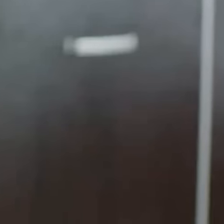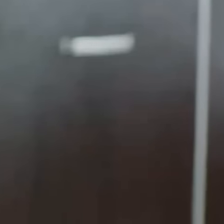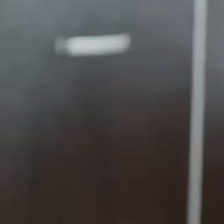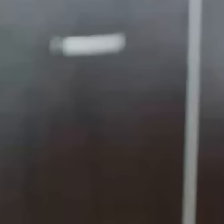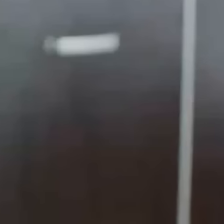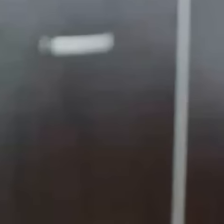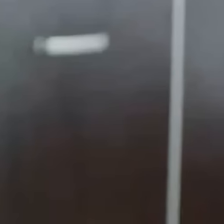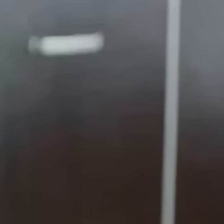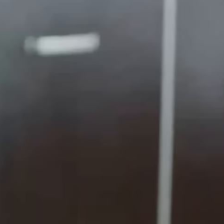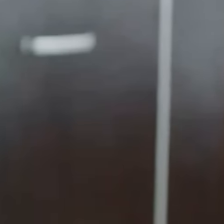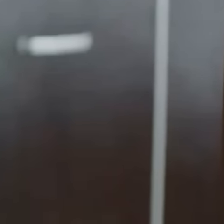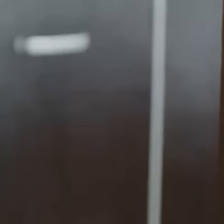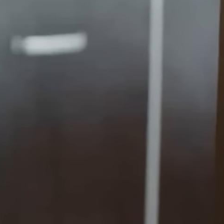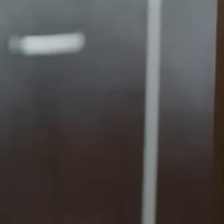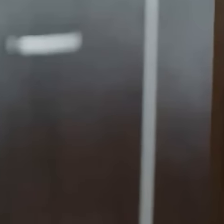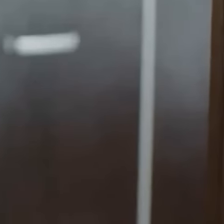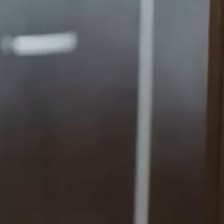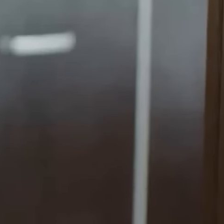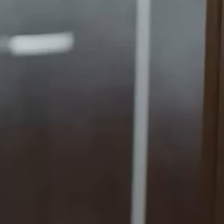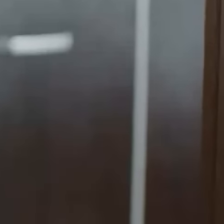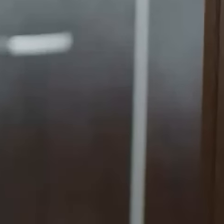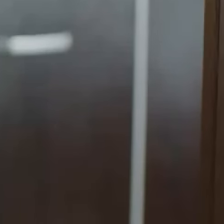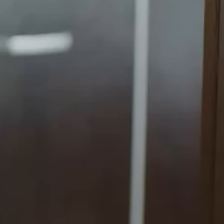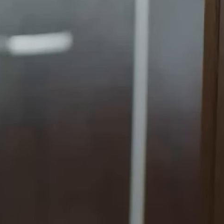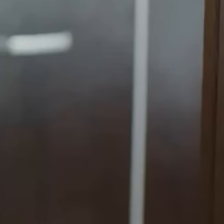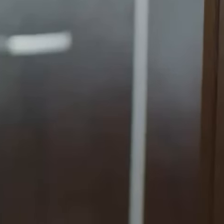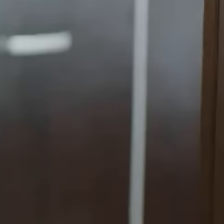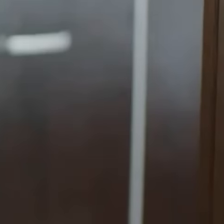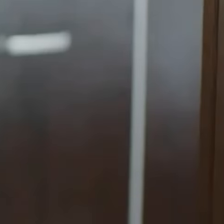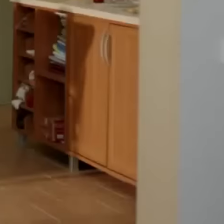Buruk kinayeyle hafiften gülümsüyor.